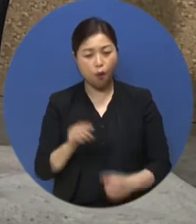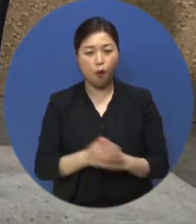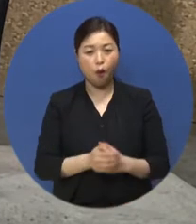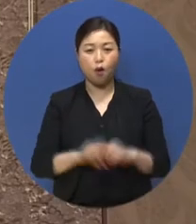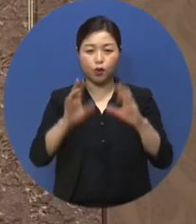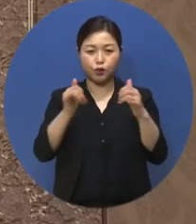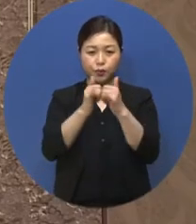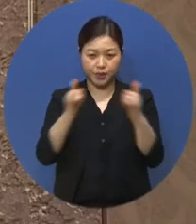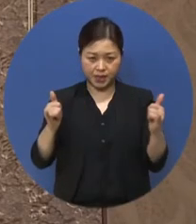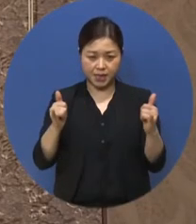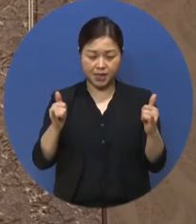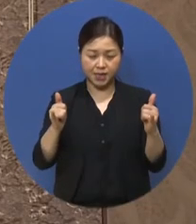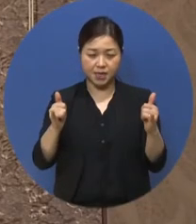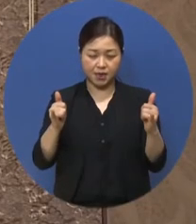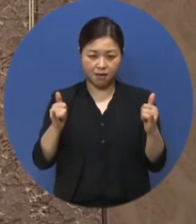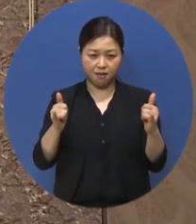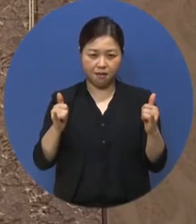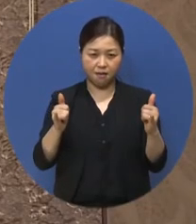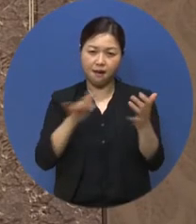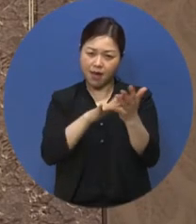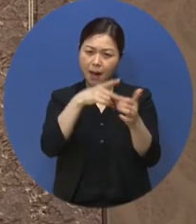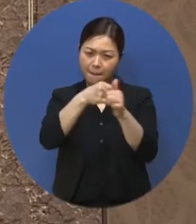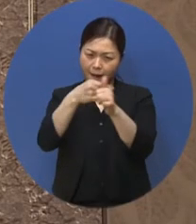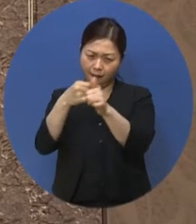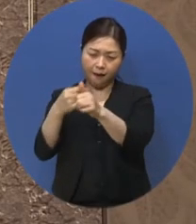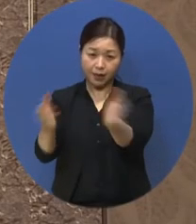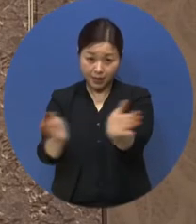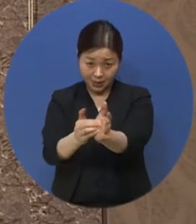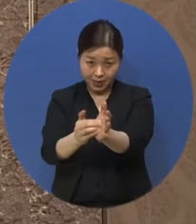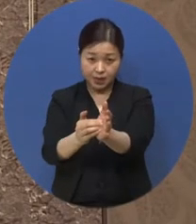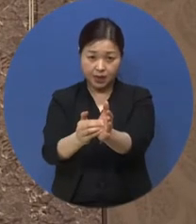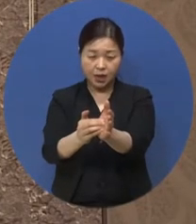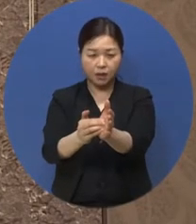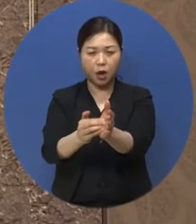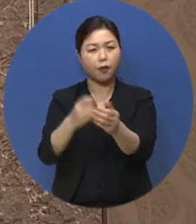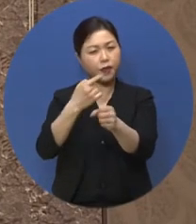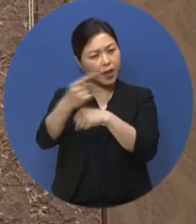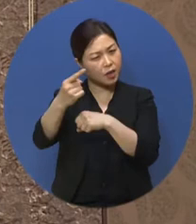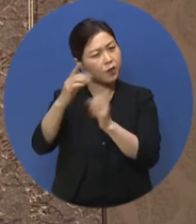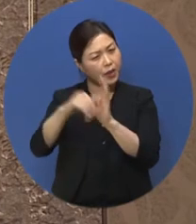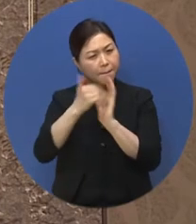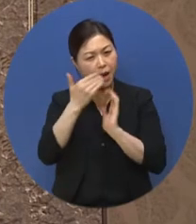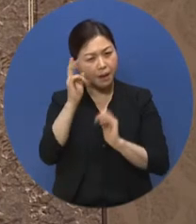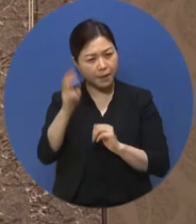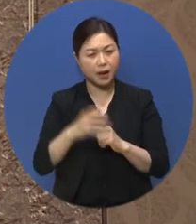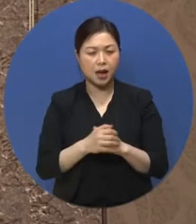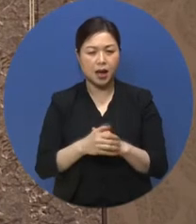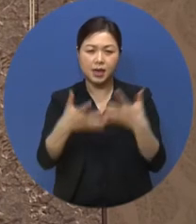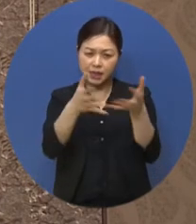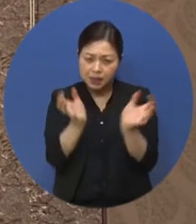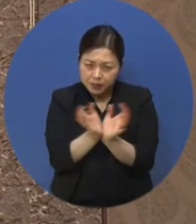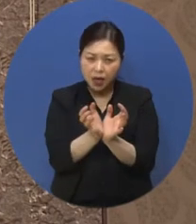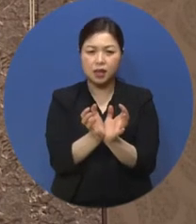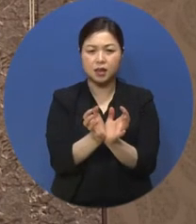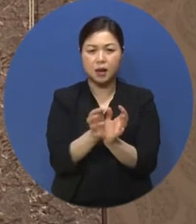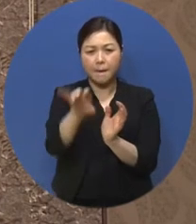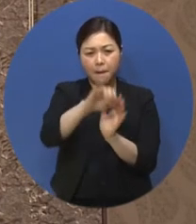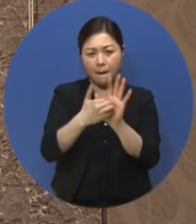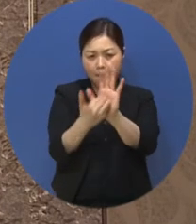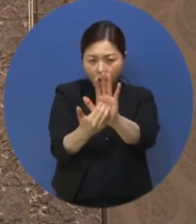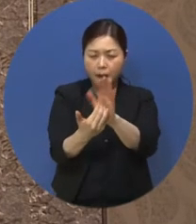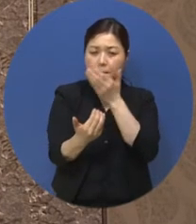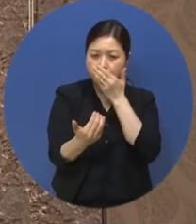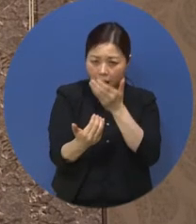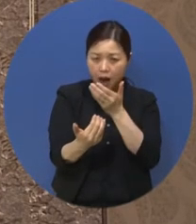우리 국민이 한두 번씩은 다 맞고 예. 이러면 내년에는 가능하지 않을까. 집단 면역이 생기면 내년에는